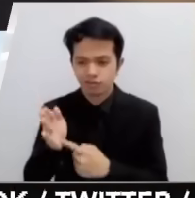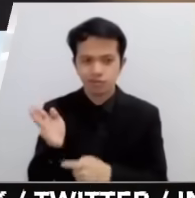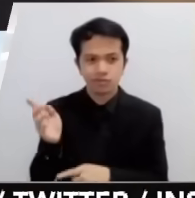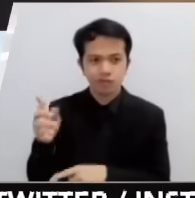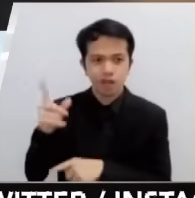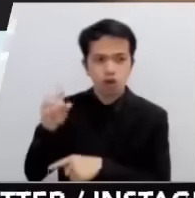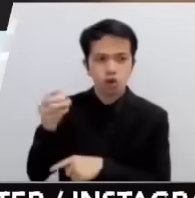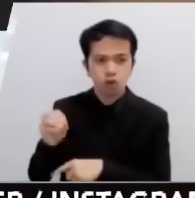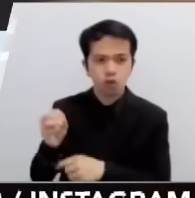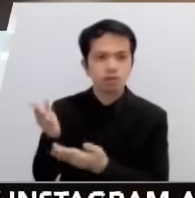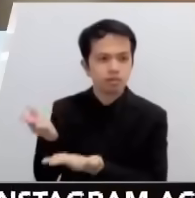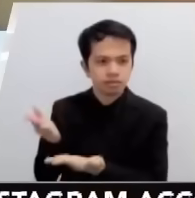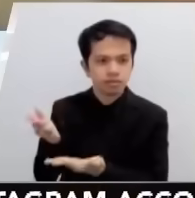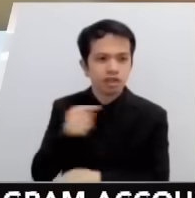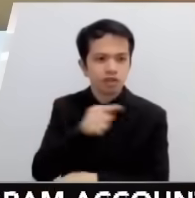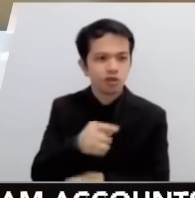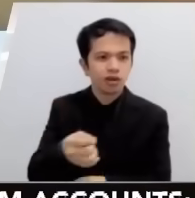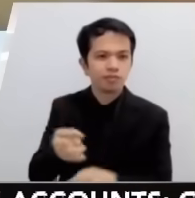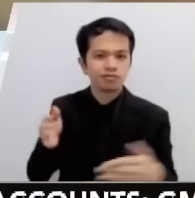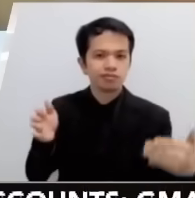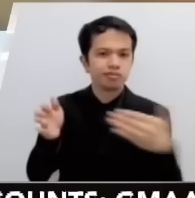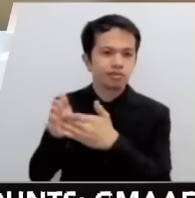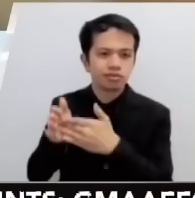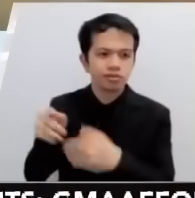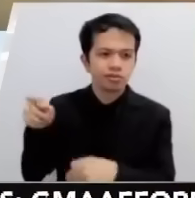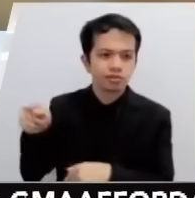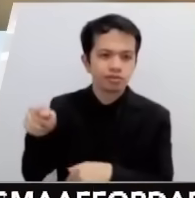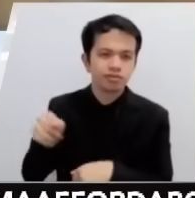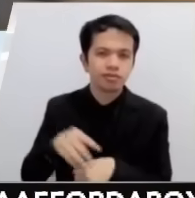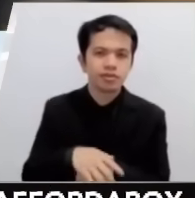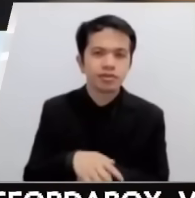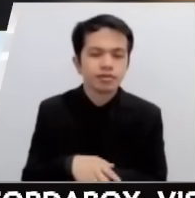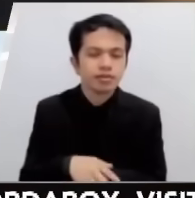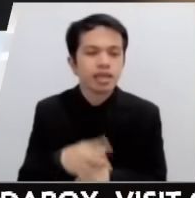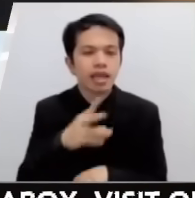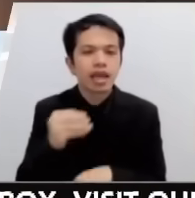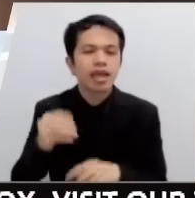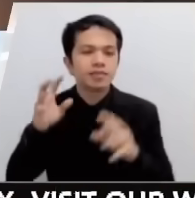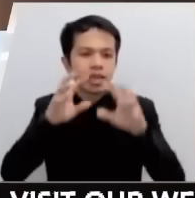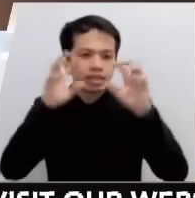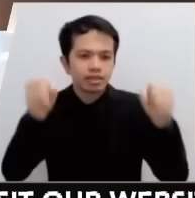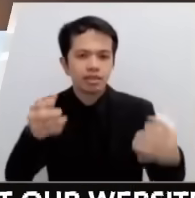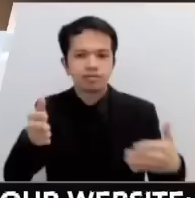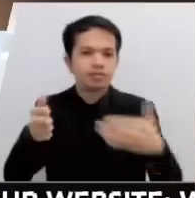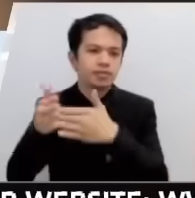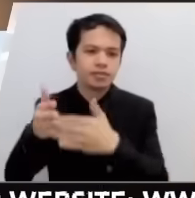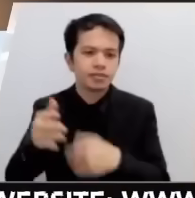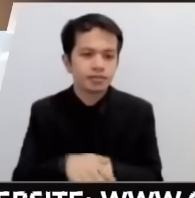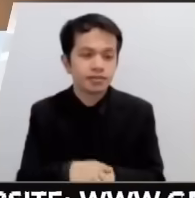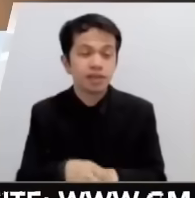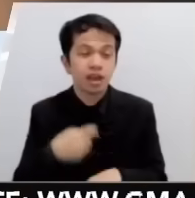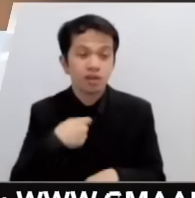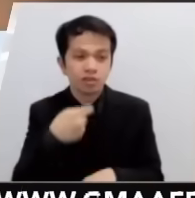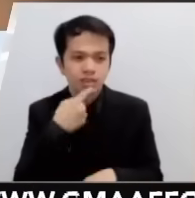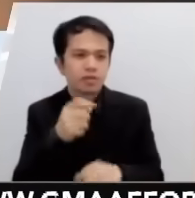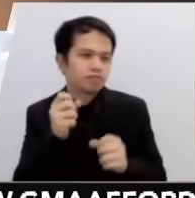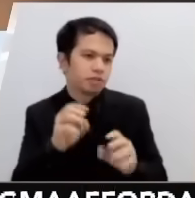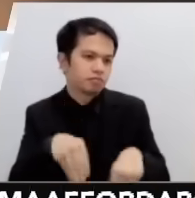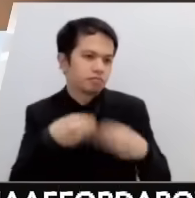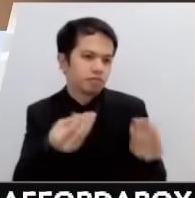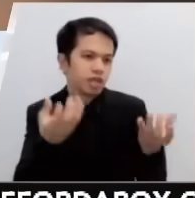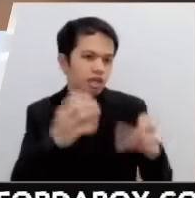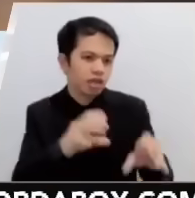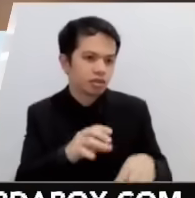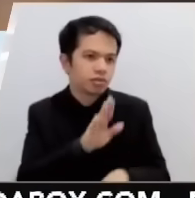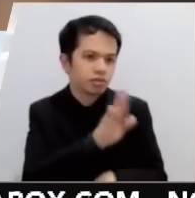binastos mo yung presidential anti organized crime Commission at ang presidente mismo so Sabi ko sa kanya Kasuhan ka na lang namin ng unjust fixation para